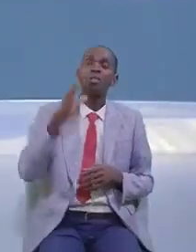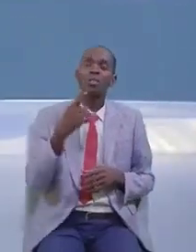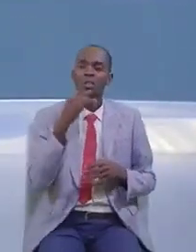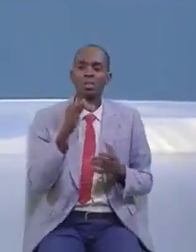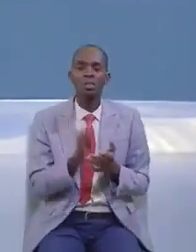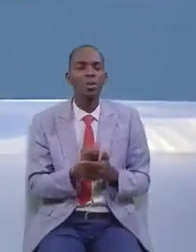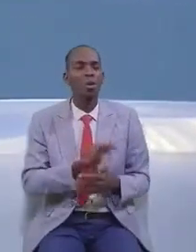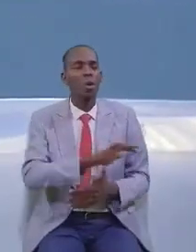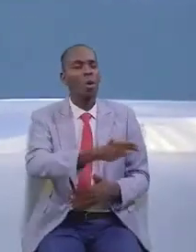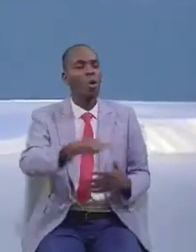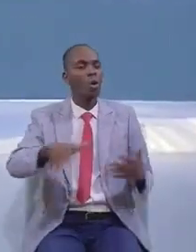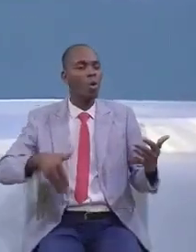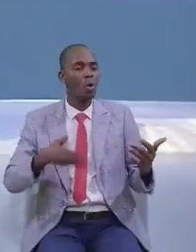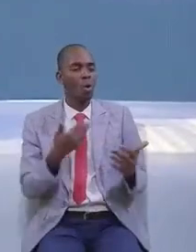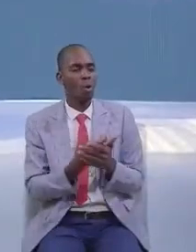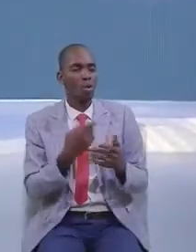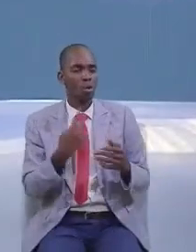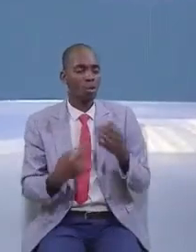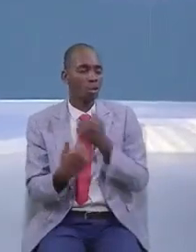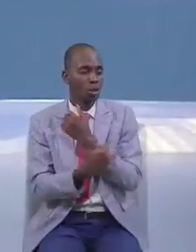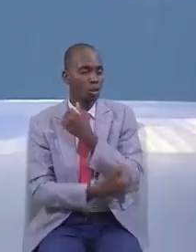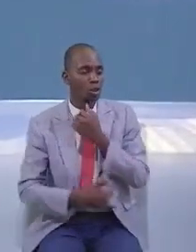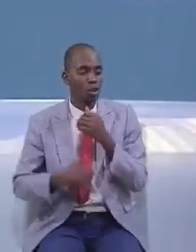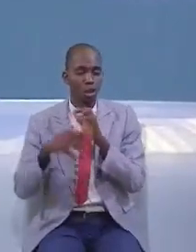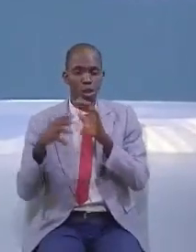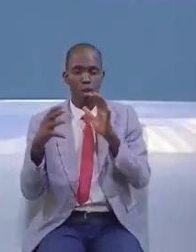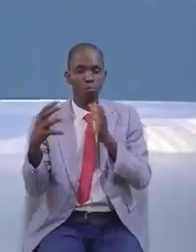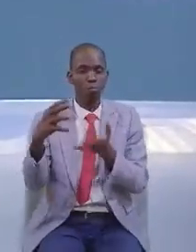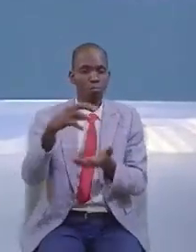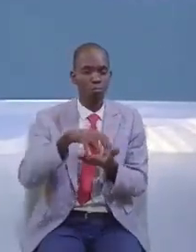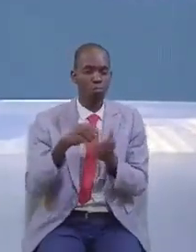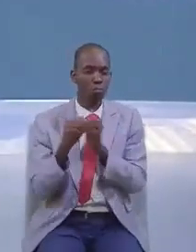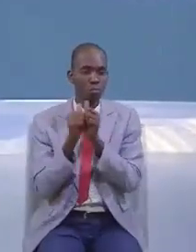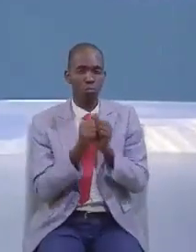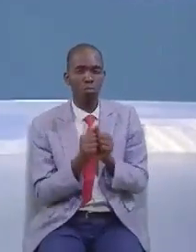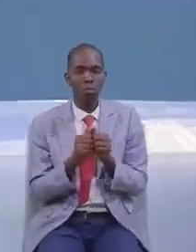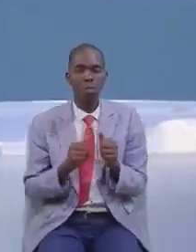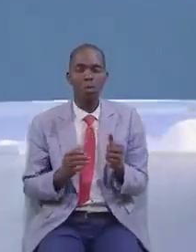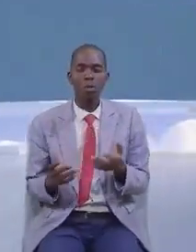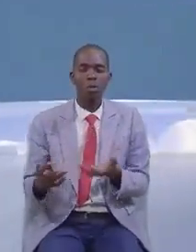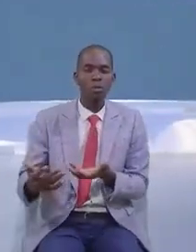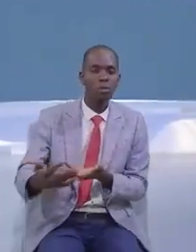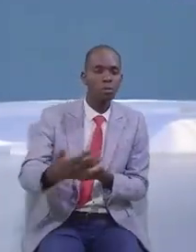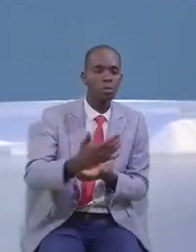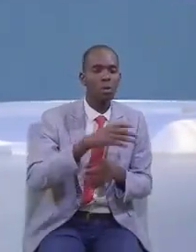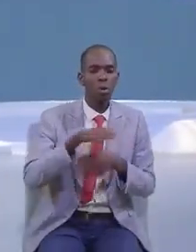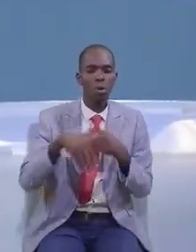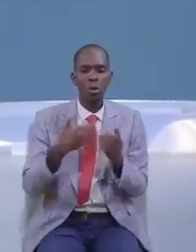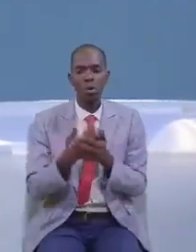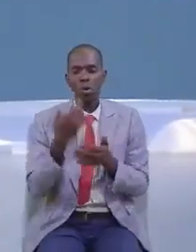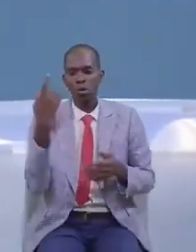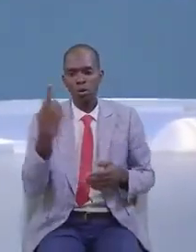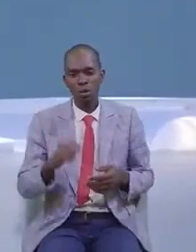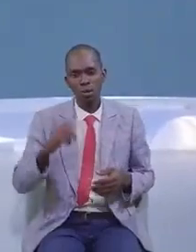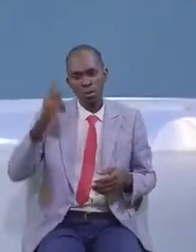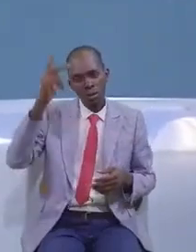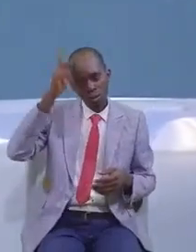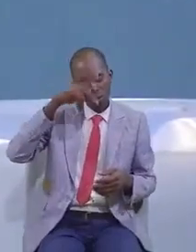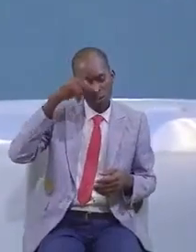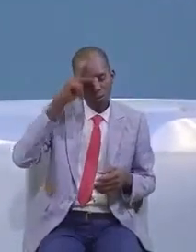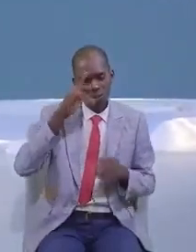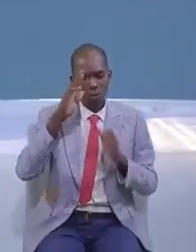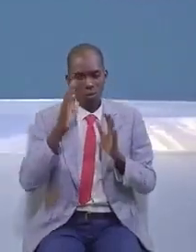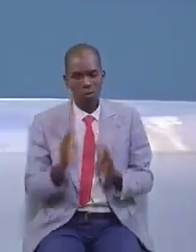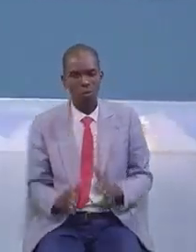all the nations together. దేవుడు అంటున్నాడు కదా సకల జనాంగములను తీసుకురండి. Put all the philosophers and their philosophies